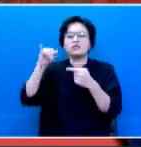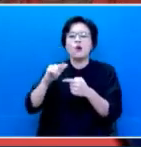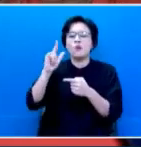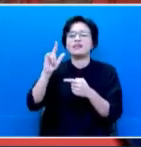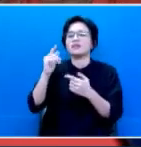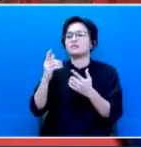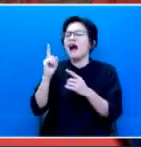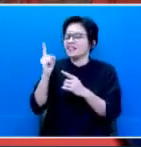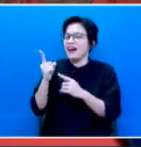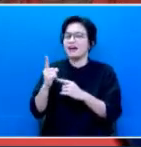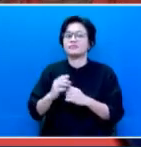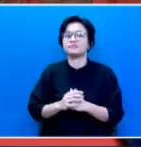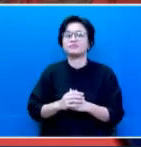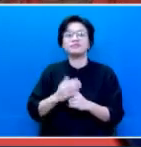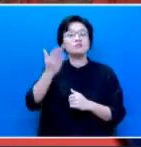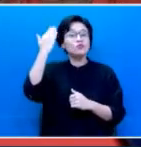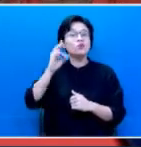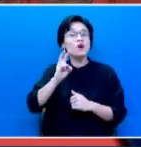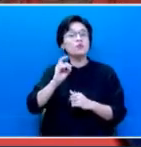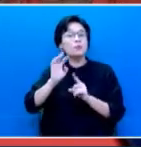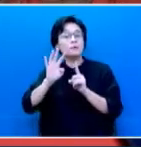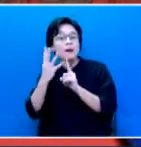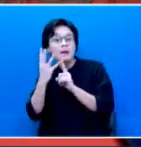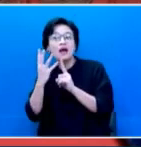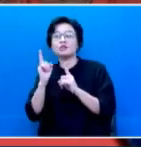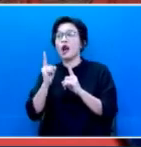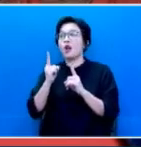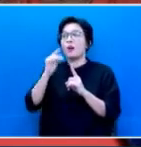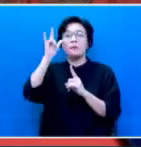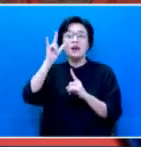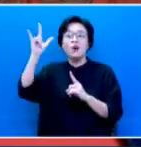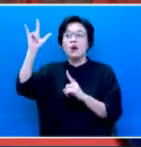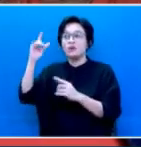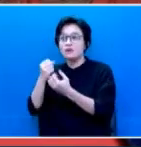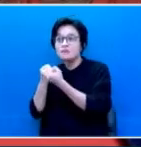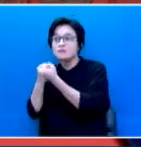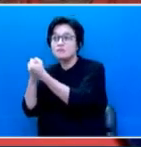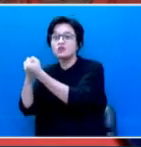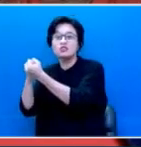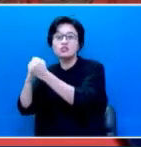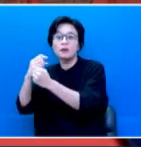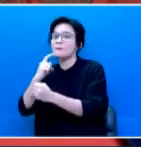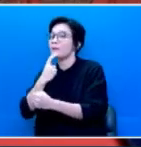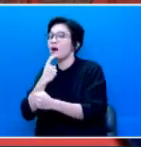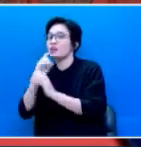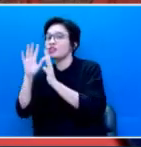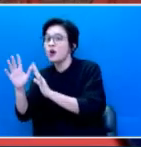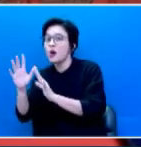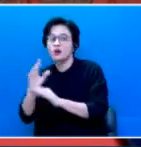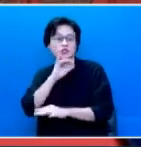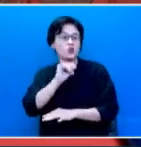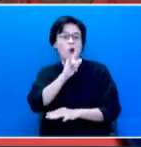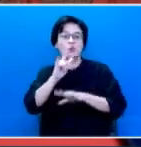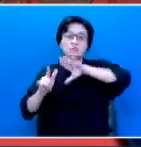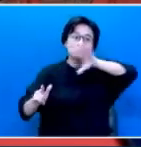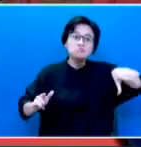PDIP tidak mencalonkan Jokowi lalu mencalonkan orang lain misalnya mencalonkan Megawati sendiri Apakah Jokowi jadi presiden belum tentu